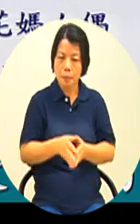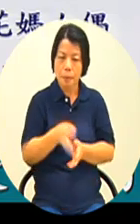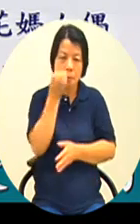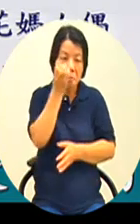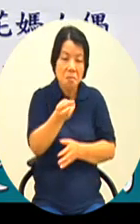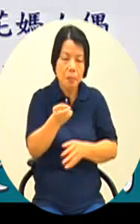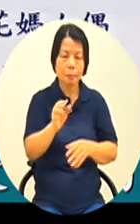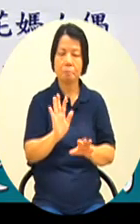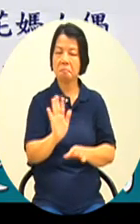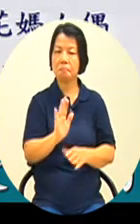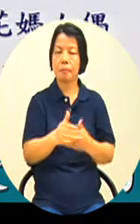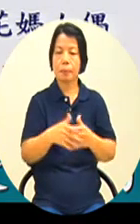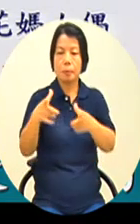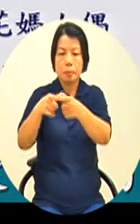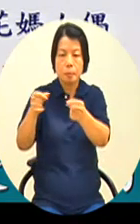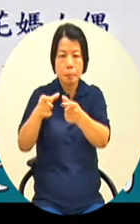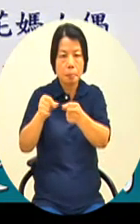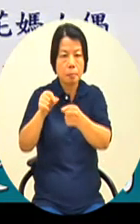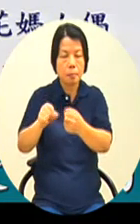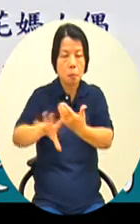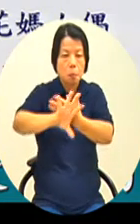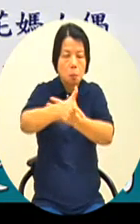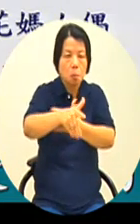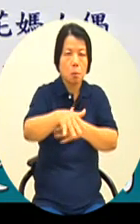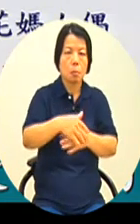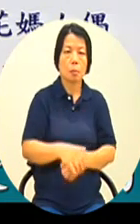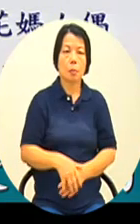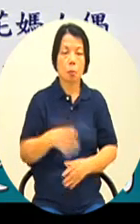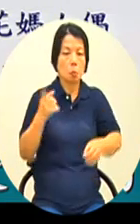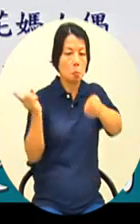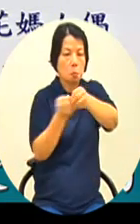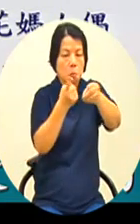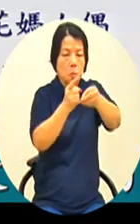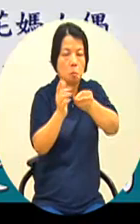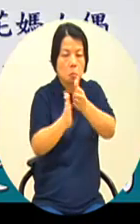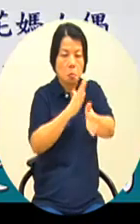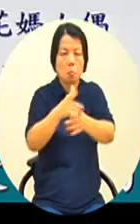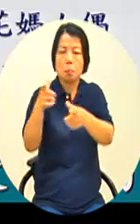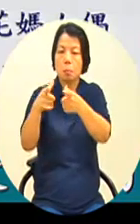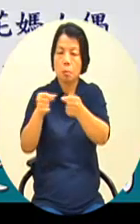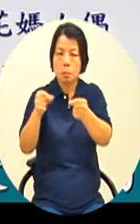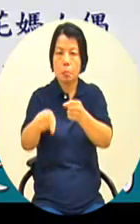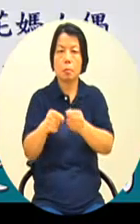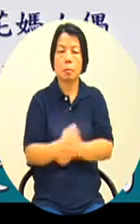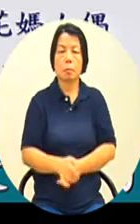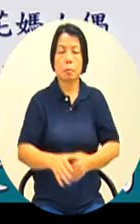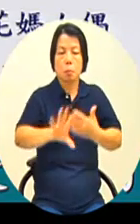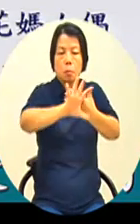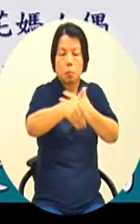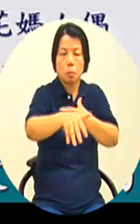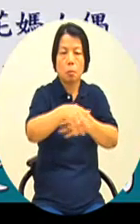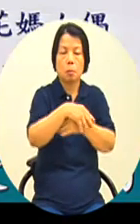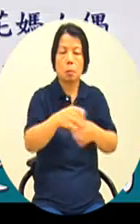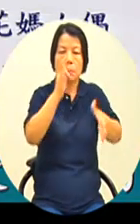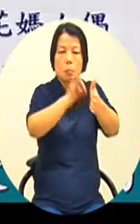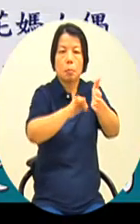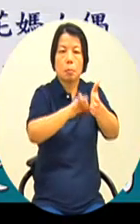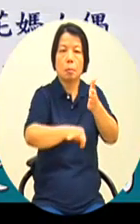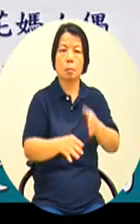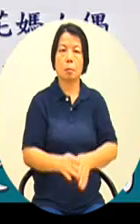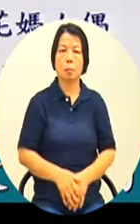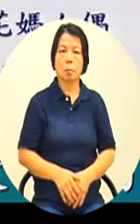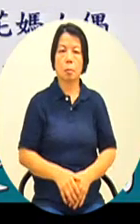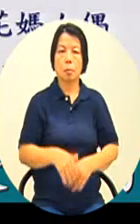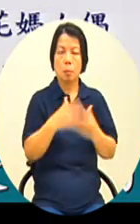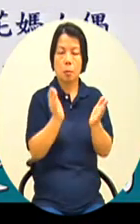本啊。外国啊，包括你看，棒球队，日本也好， 外国也好，篮球队也好，中